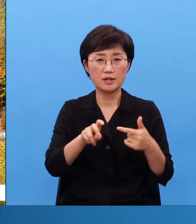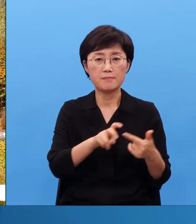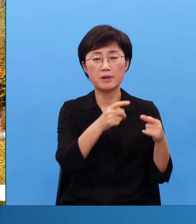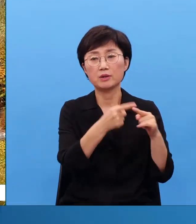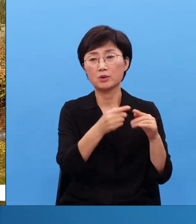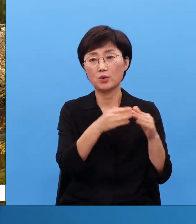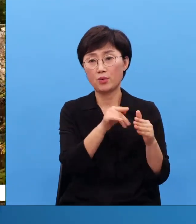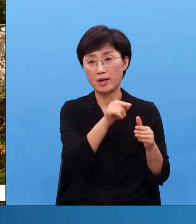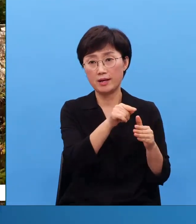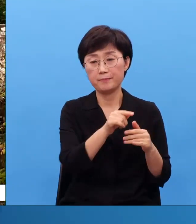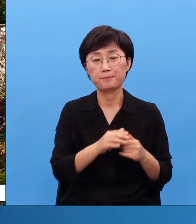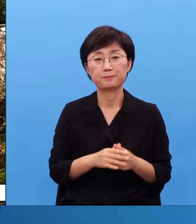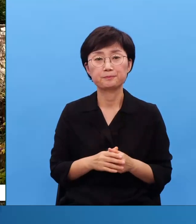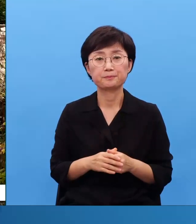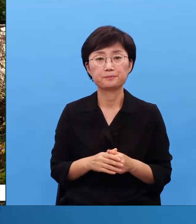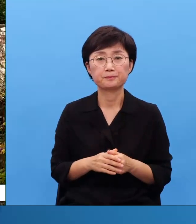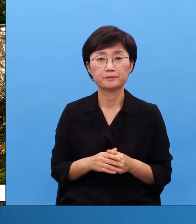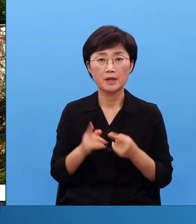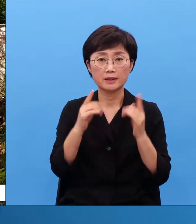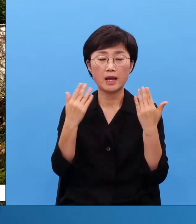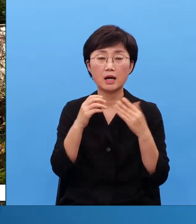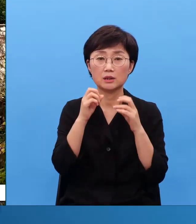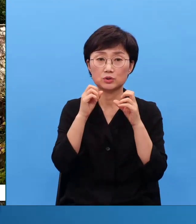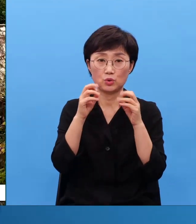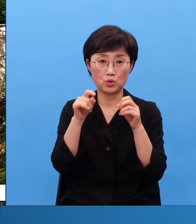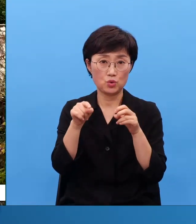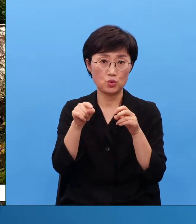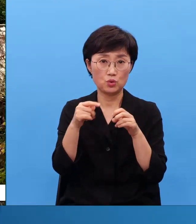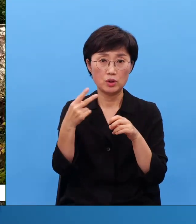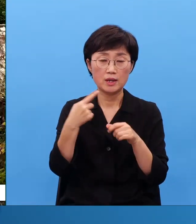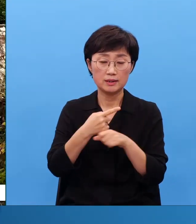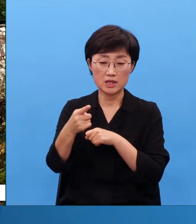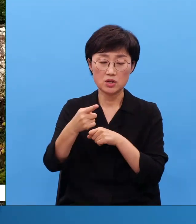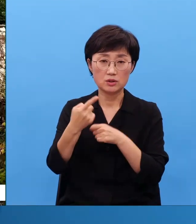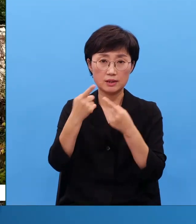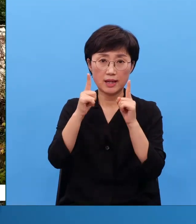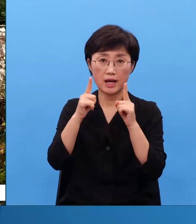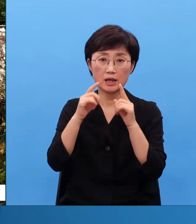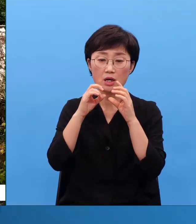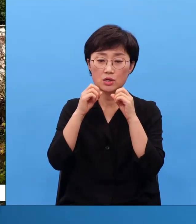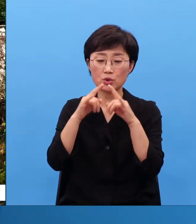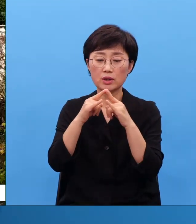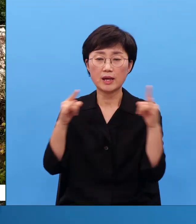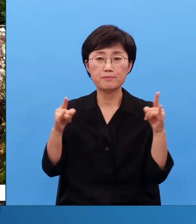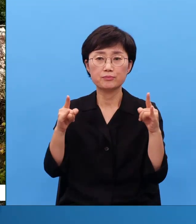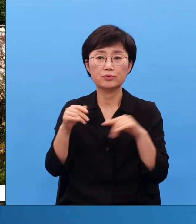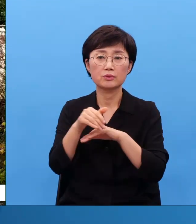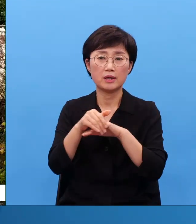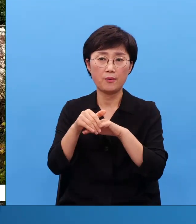진행됩니다. 대학 선교국이 2023년 대학 선교 캠프를 진행합니다.